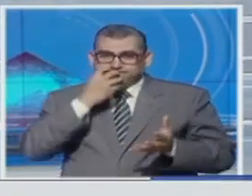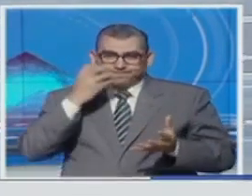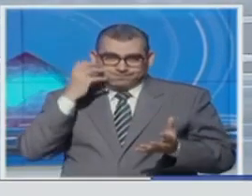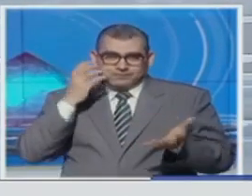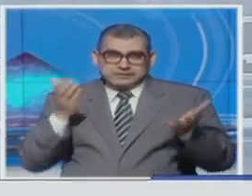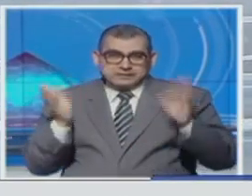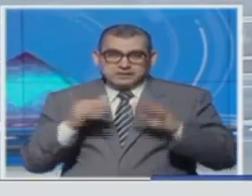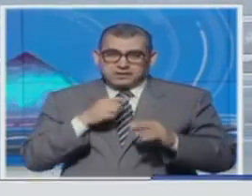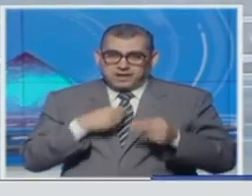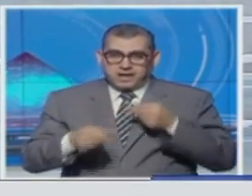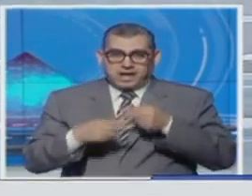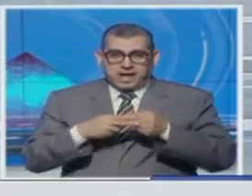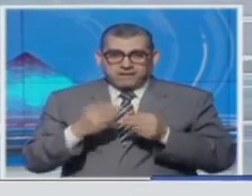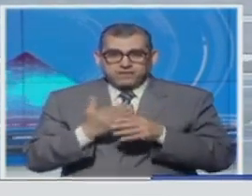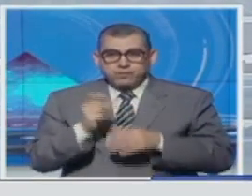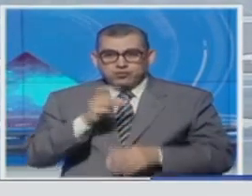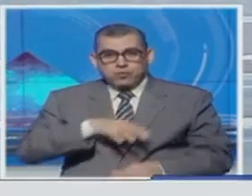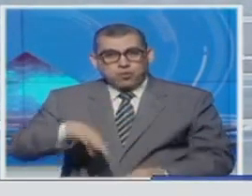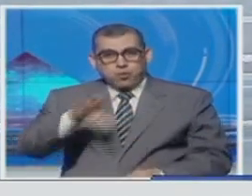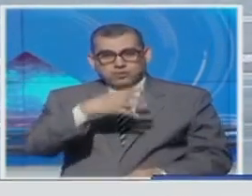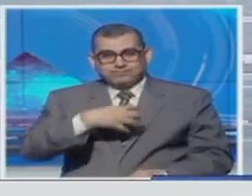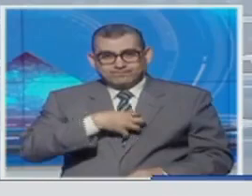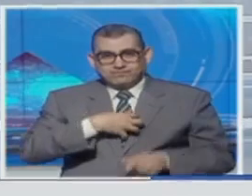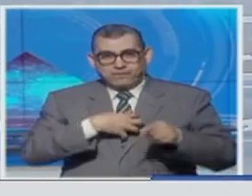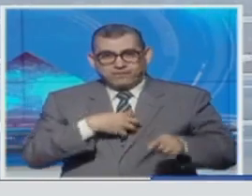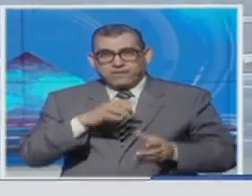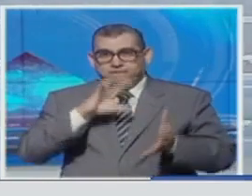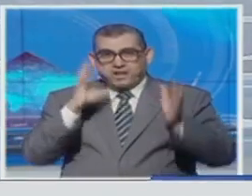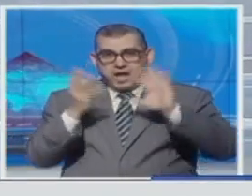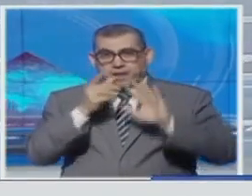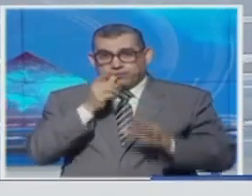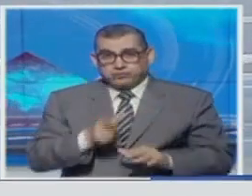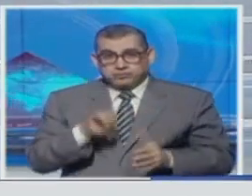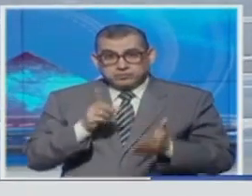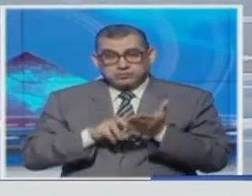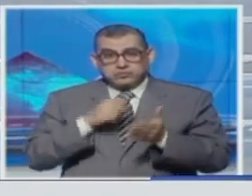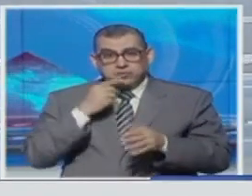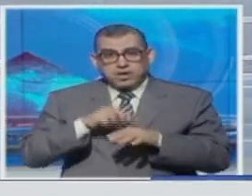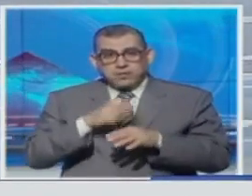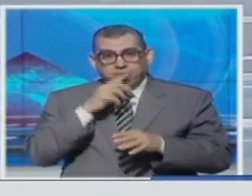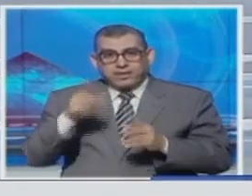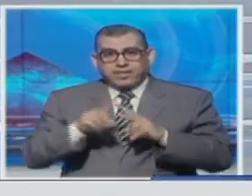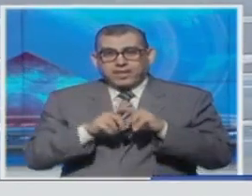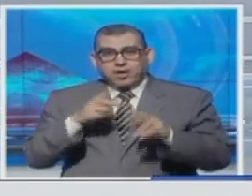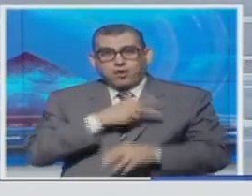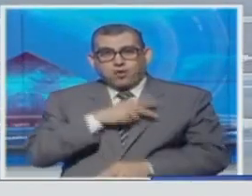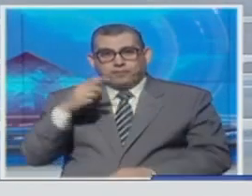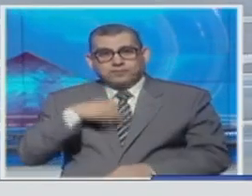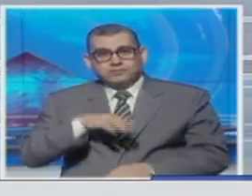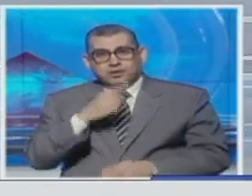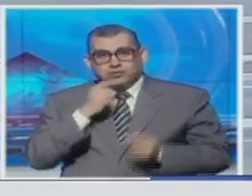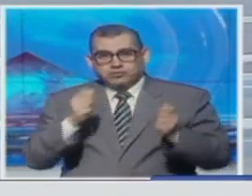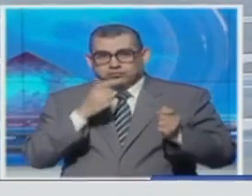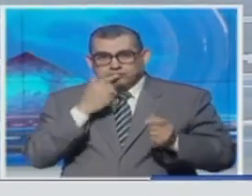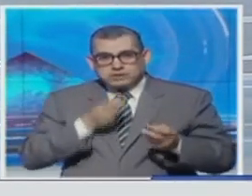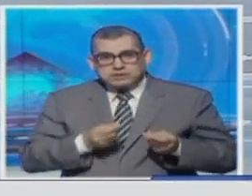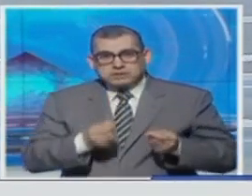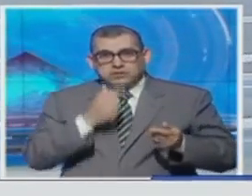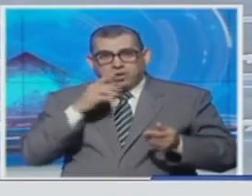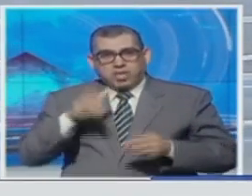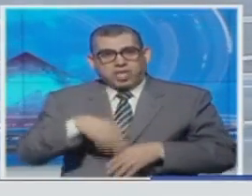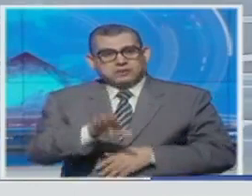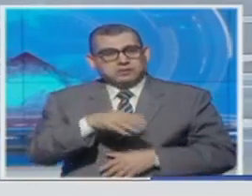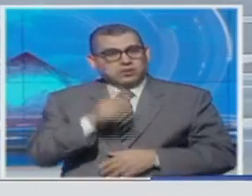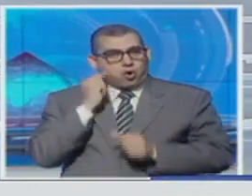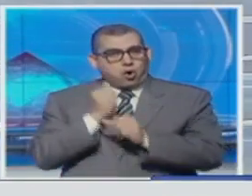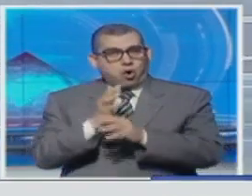وغير مقبول لمشاعر المسلمين في كل مكان حول العالم. كما أكد أن التراخي مع خطاب الكراهية والتطرف لا